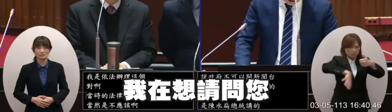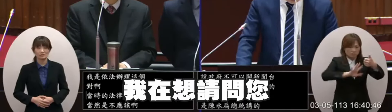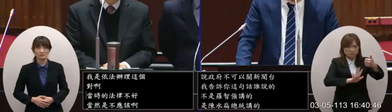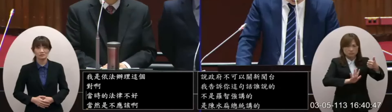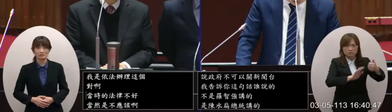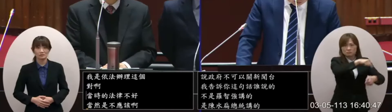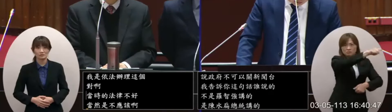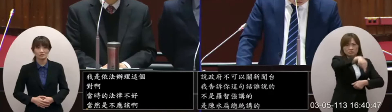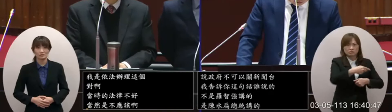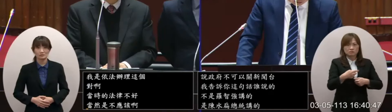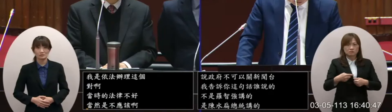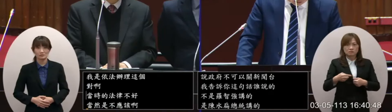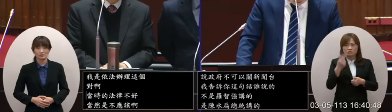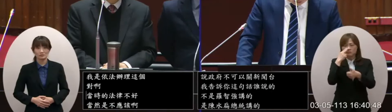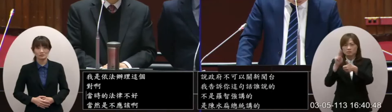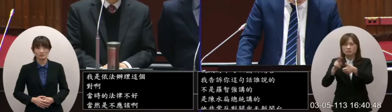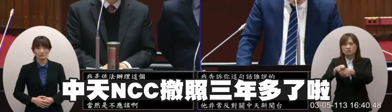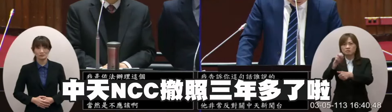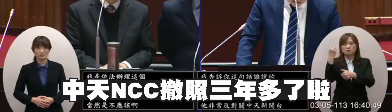问您哈，